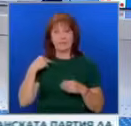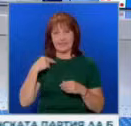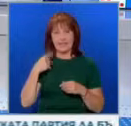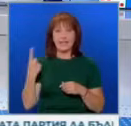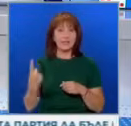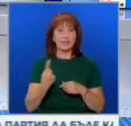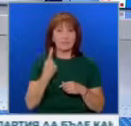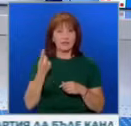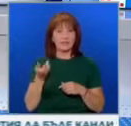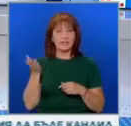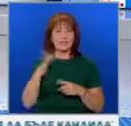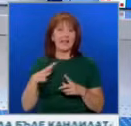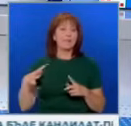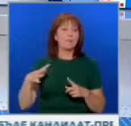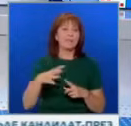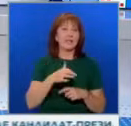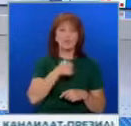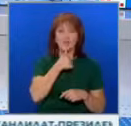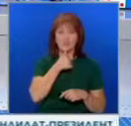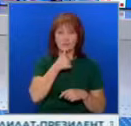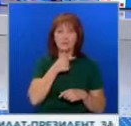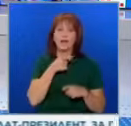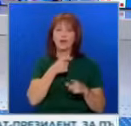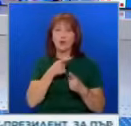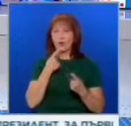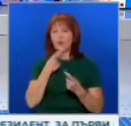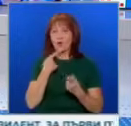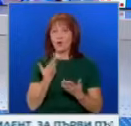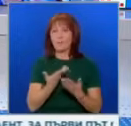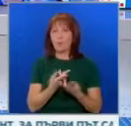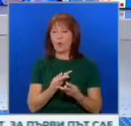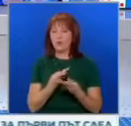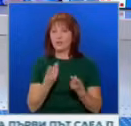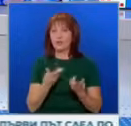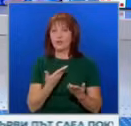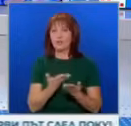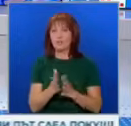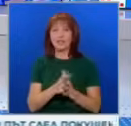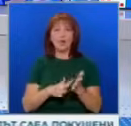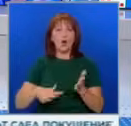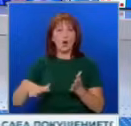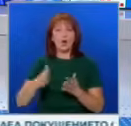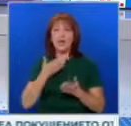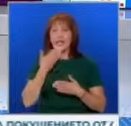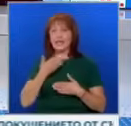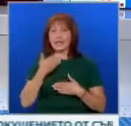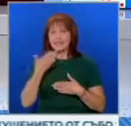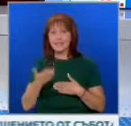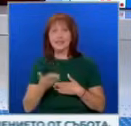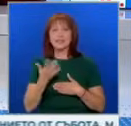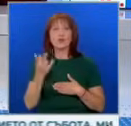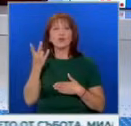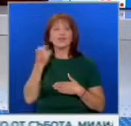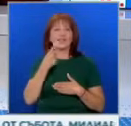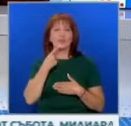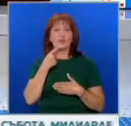За първи път след покушението от събота, милиардарът говори пред публика и разказа подробности около деня, в който 20-годишен